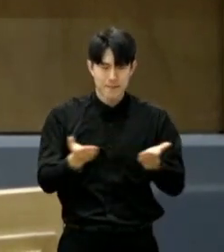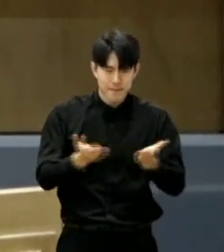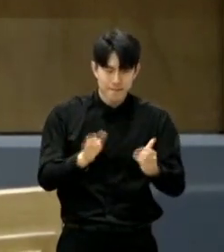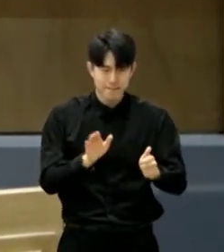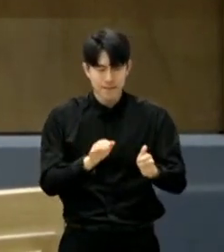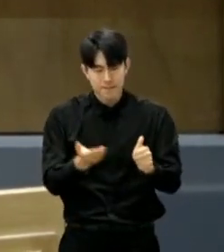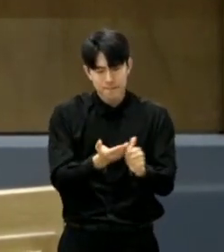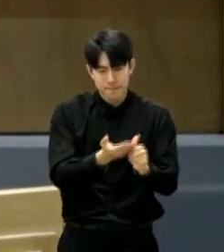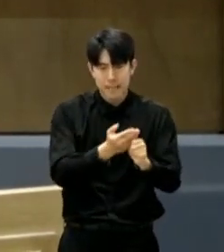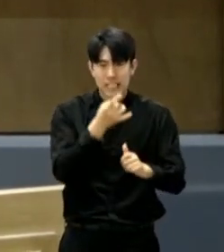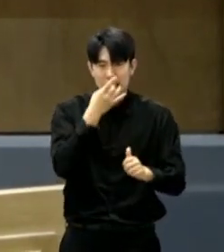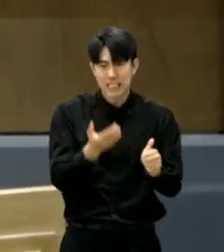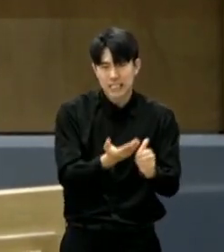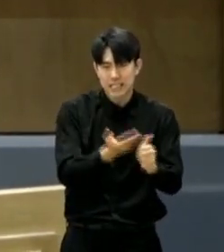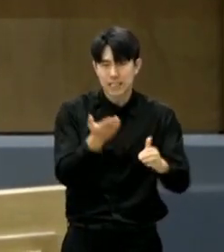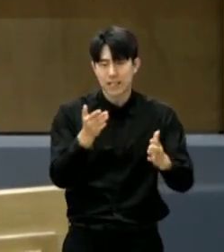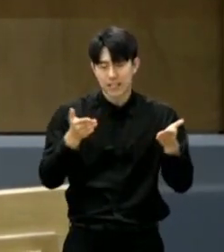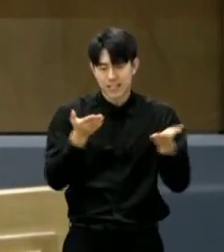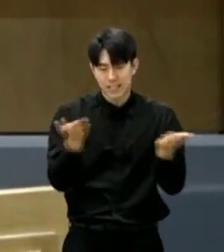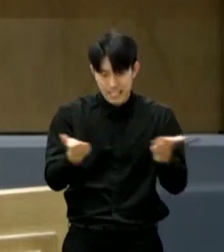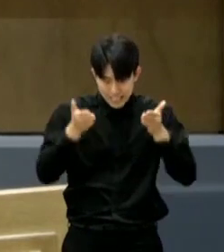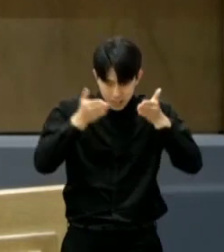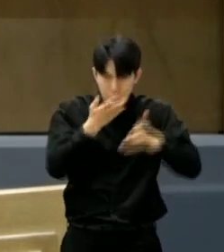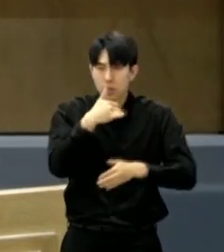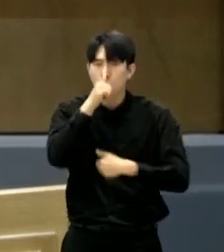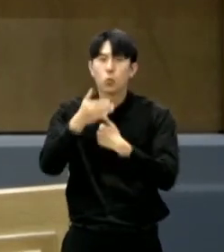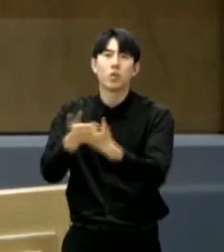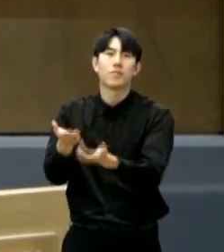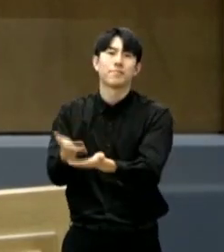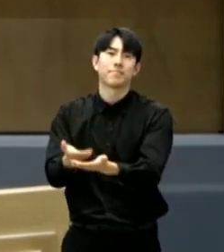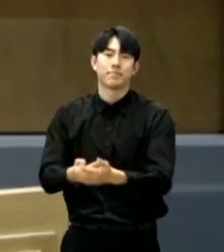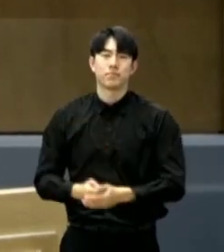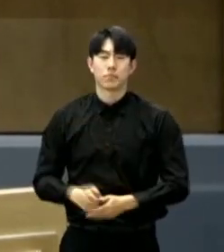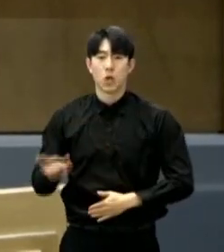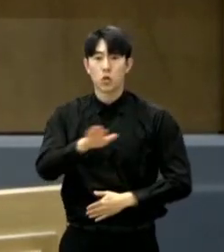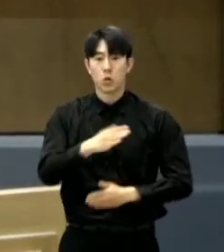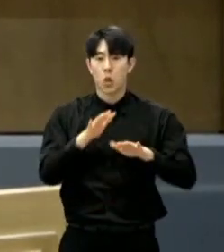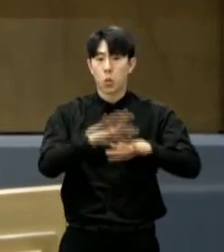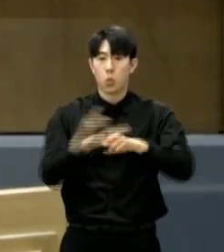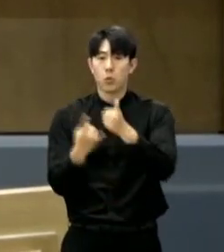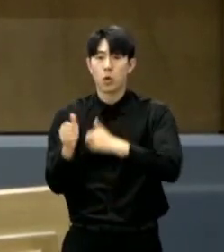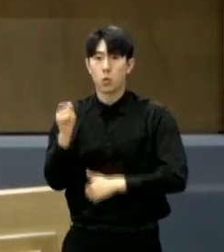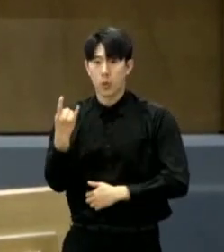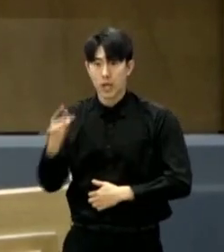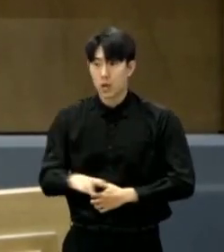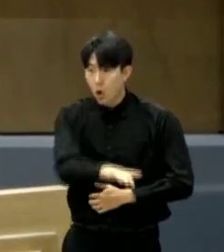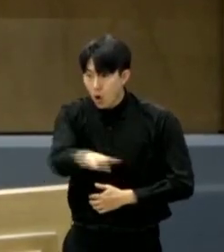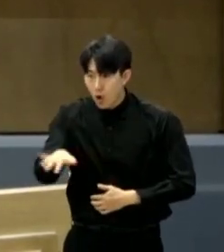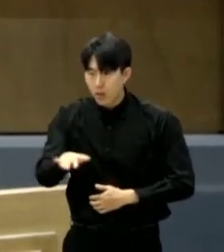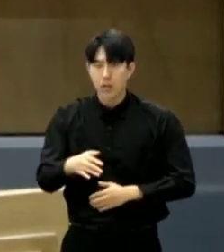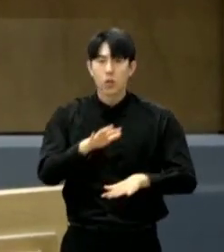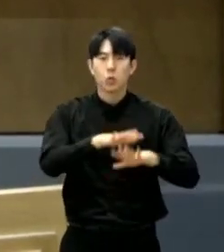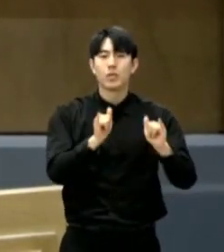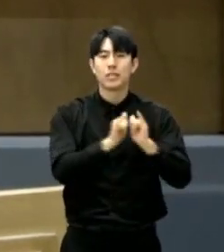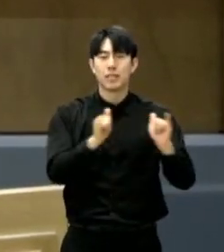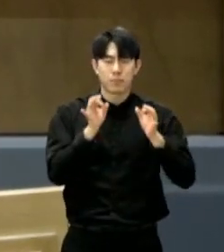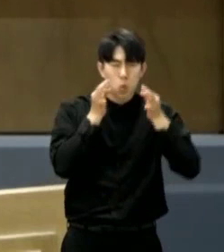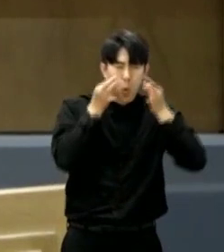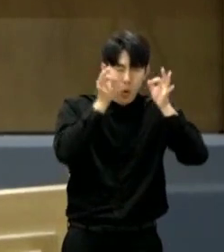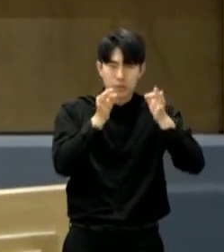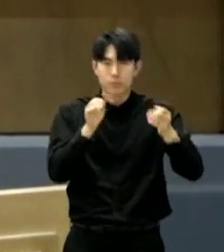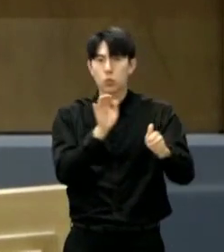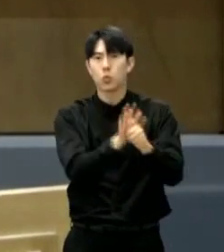해주실 것을 부탁드리겠습니다. 저희 농정위는 농업인들의 노력에 보답하고자 경기도 농수산물